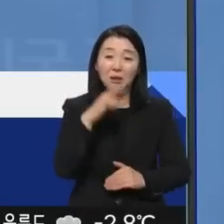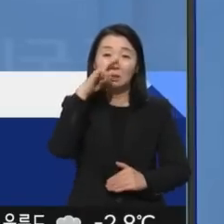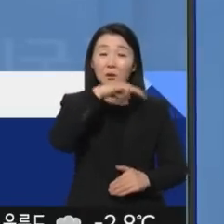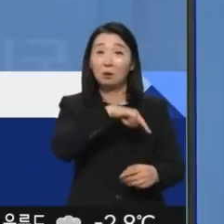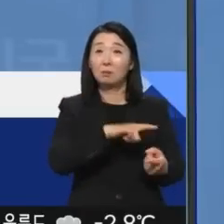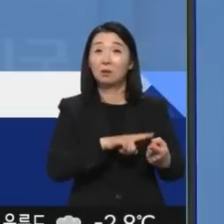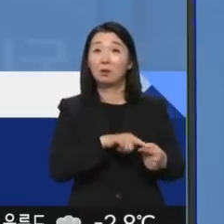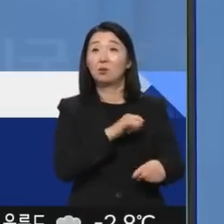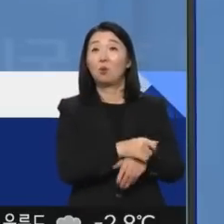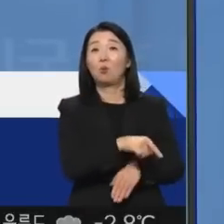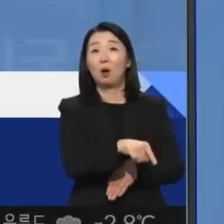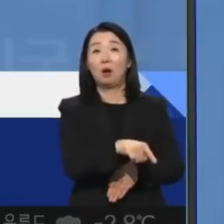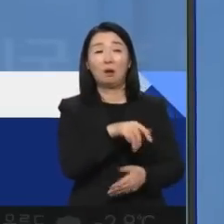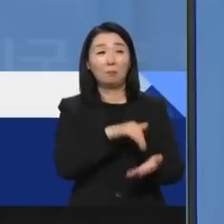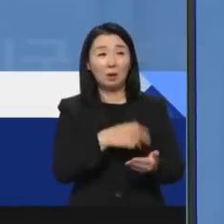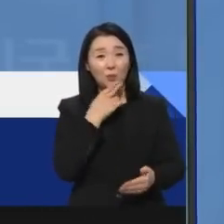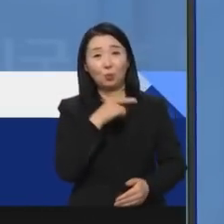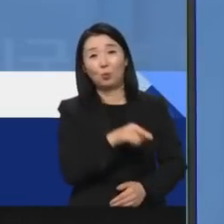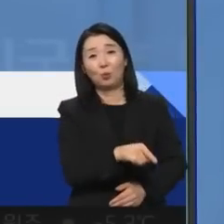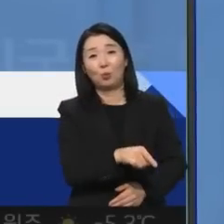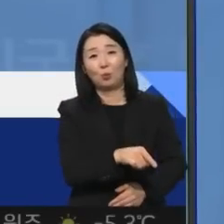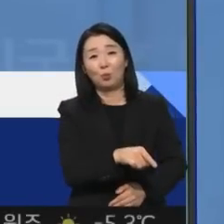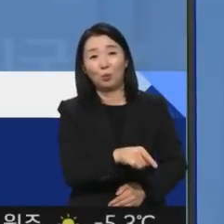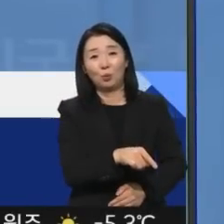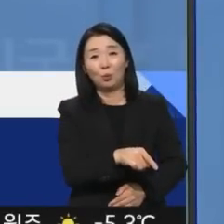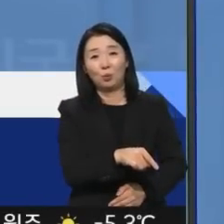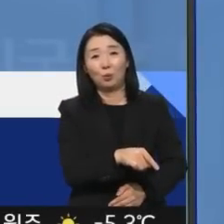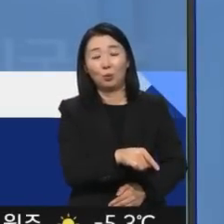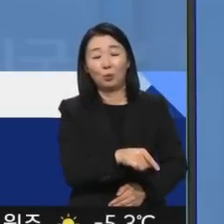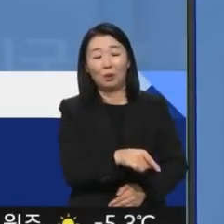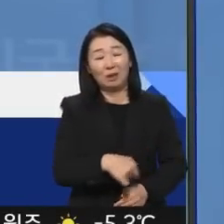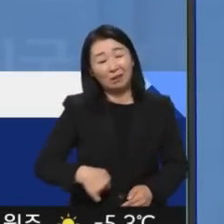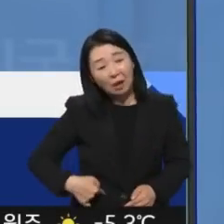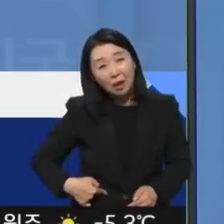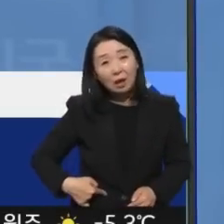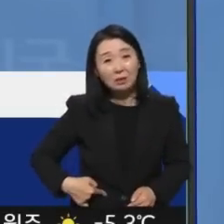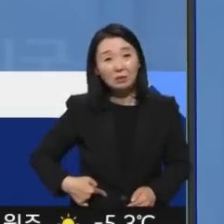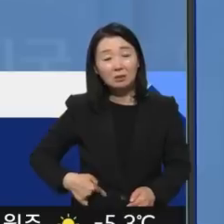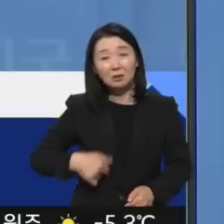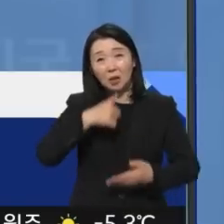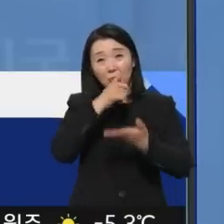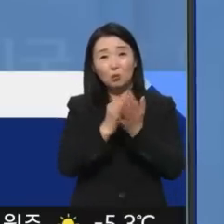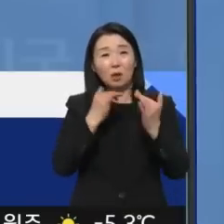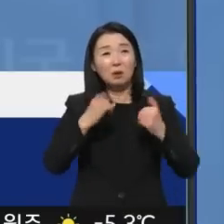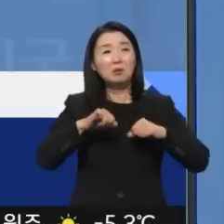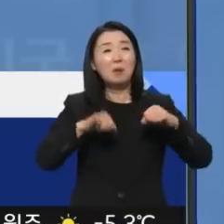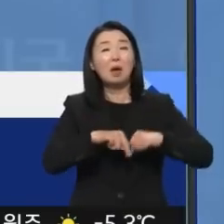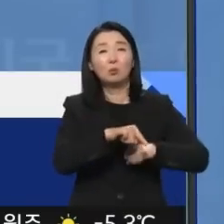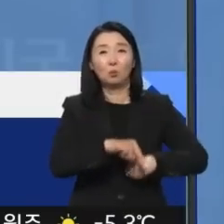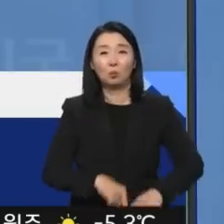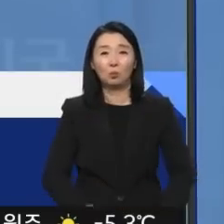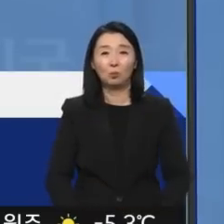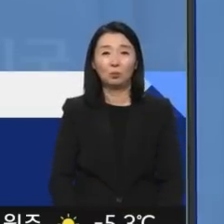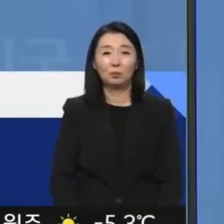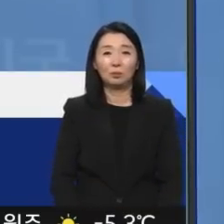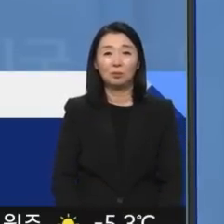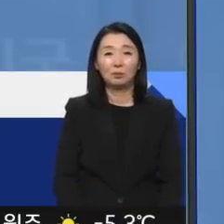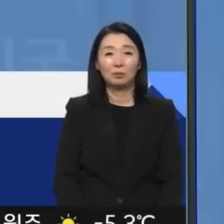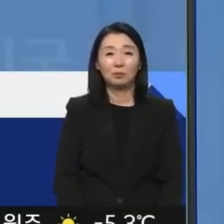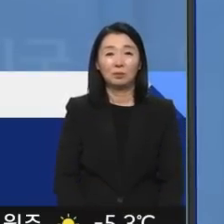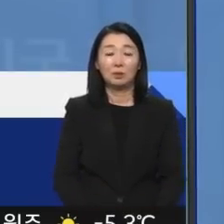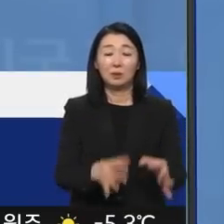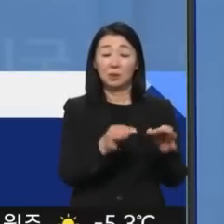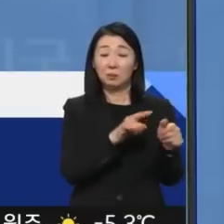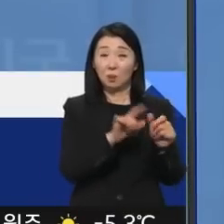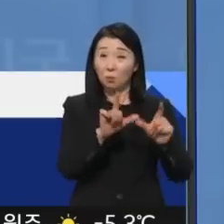대해 반성은커녕 자신이 양심수인 것처럼 행세를 하고 있습니다. 김 전